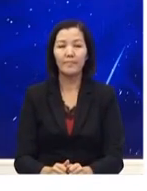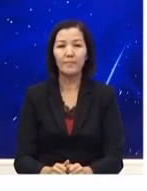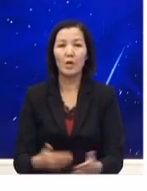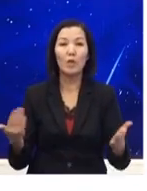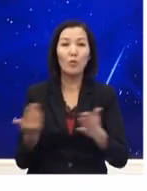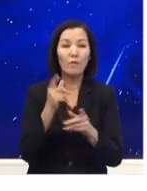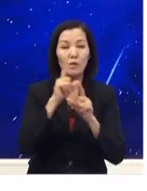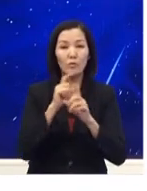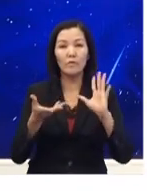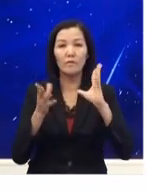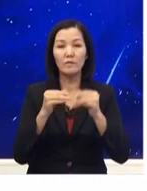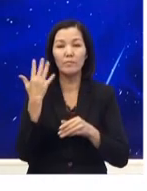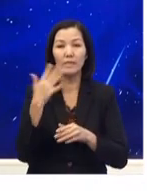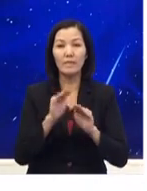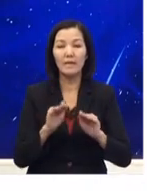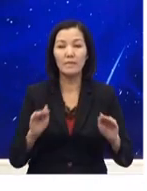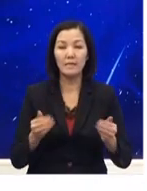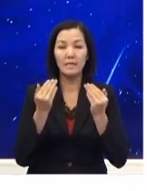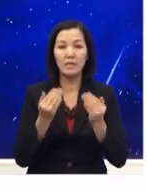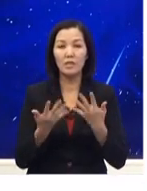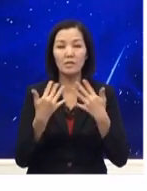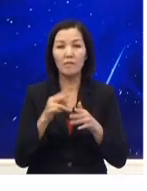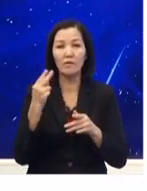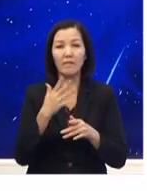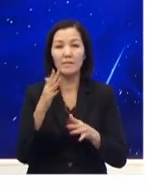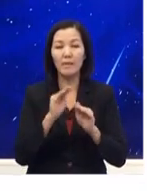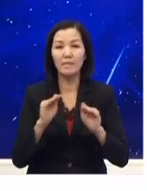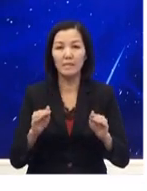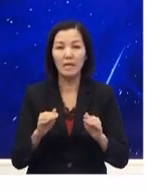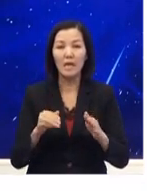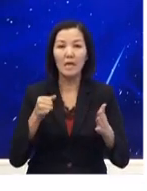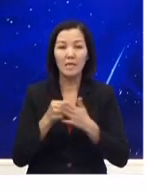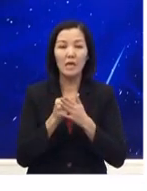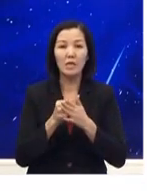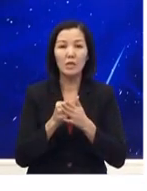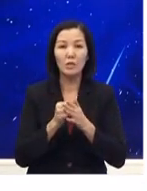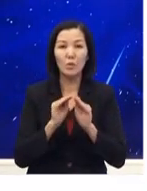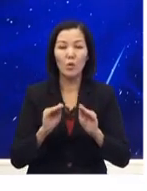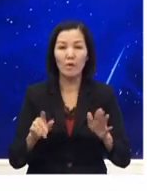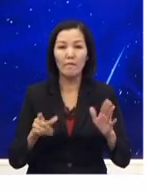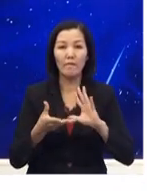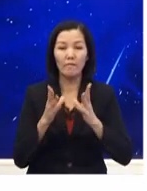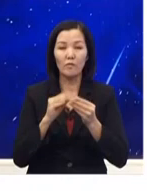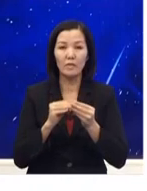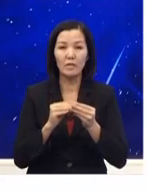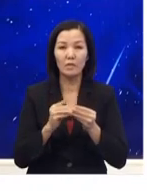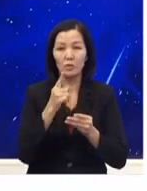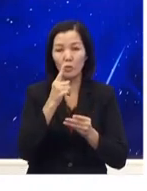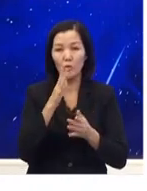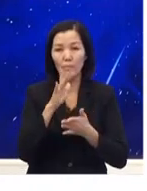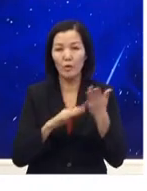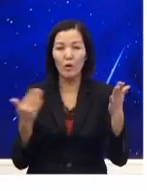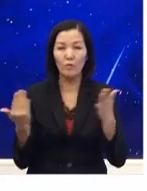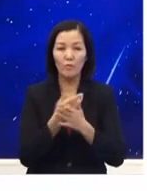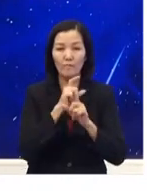Новая школа рассчитана на 50 детей. Сейчас в ауле 25 детей дошкольного возраста. Надеемся, что уже скоро продолжим учебу в